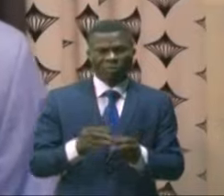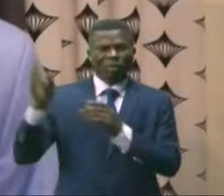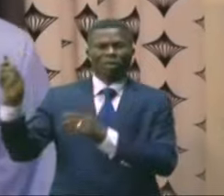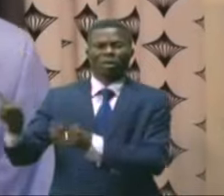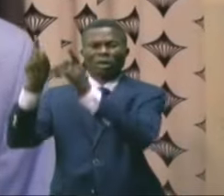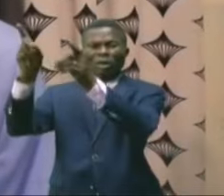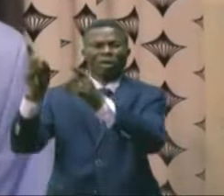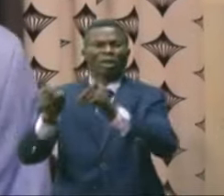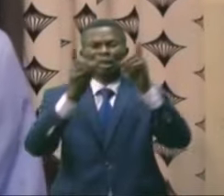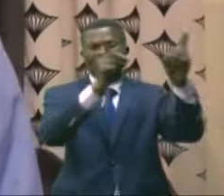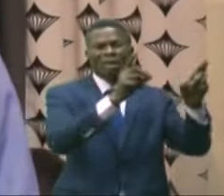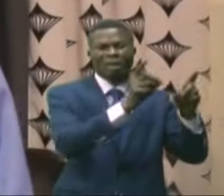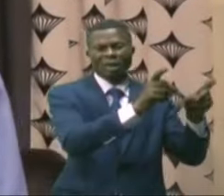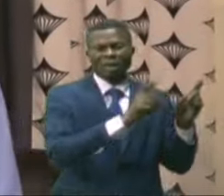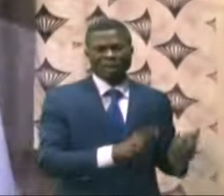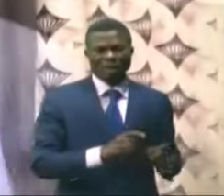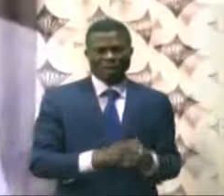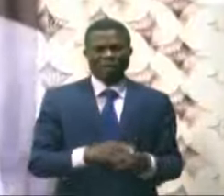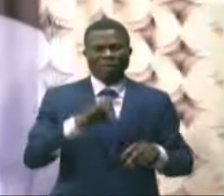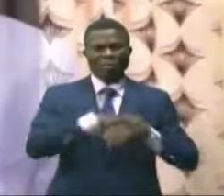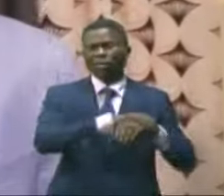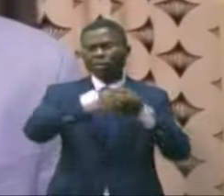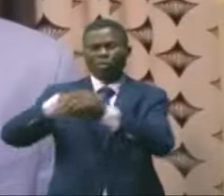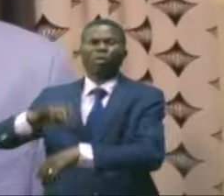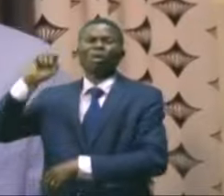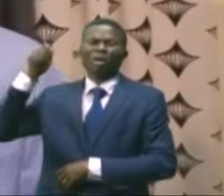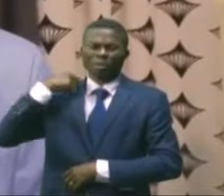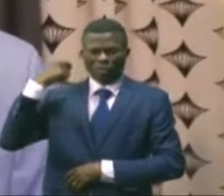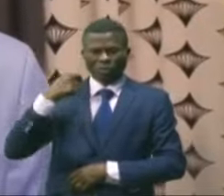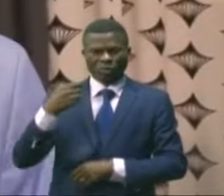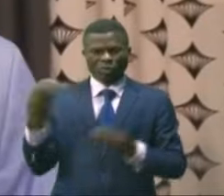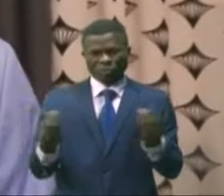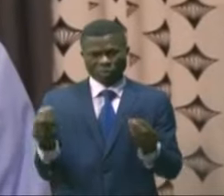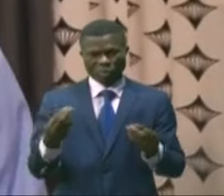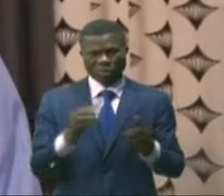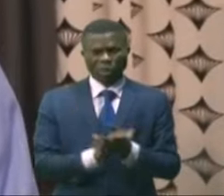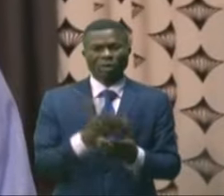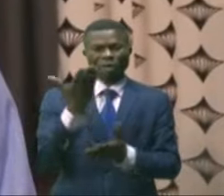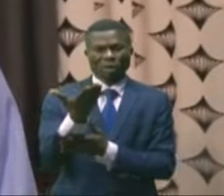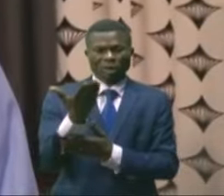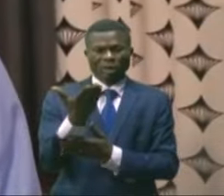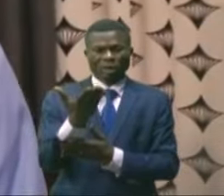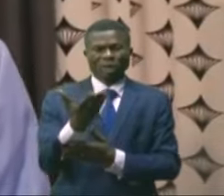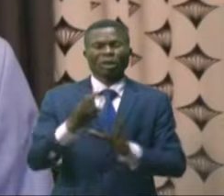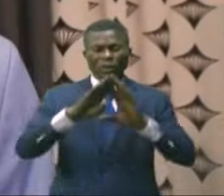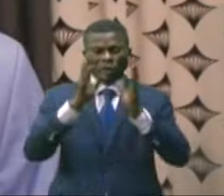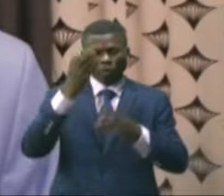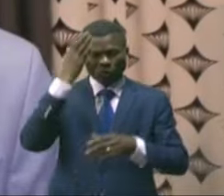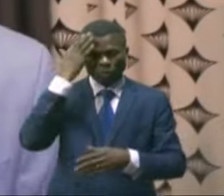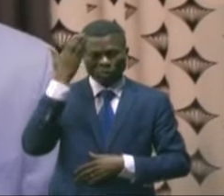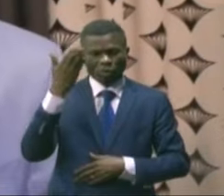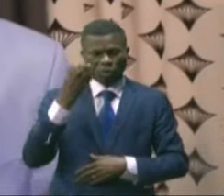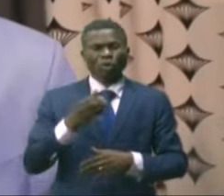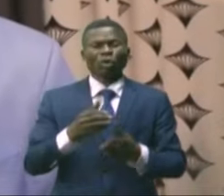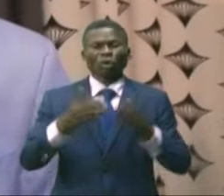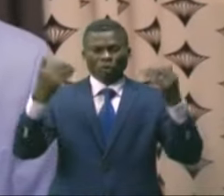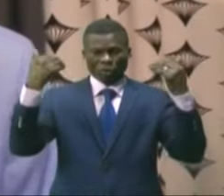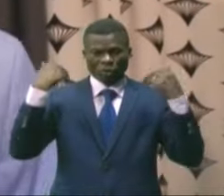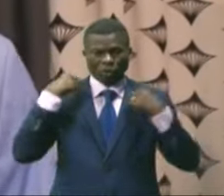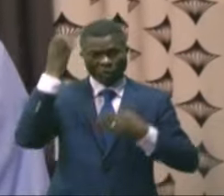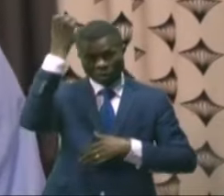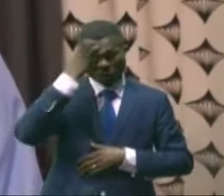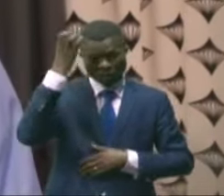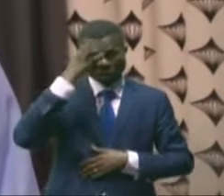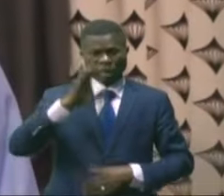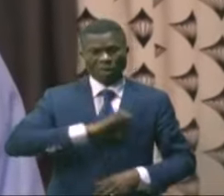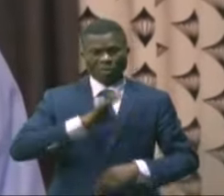arrive à Tshikapa, c'est directement dans la prison. Je profite de cette occasion pour appeler celui que je connais bien la gestion, le général de